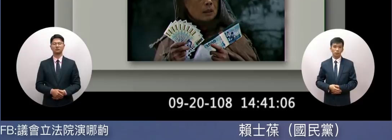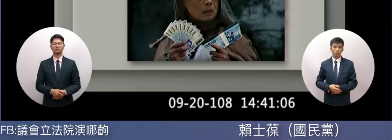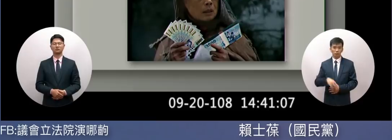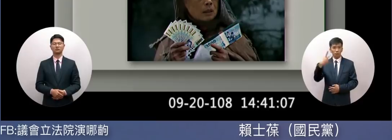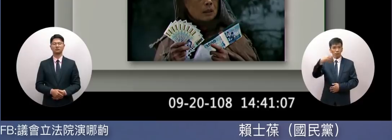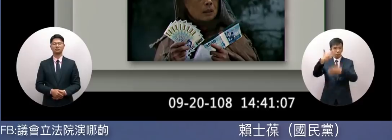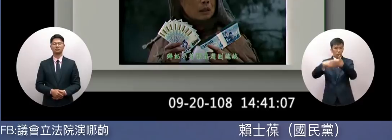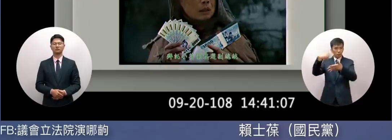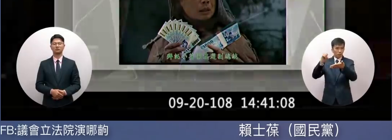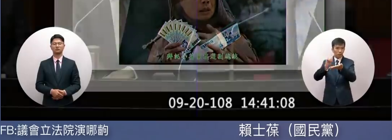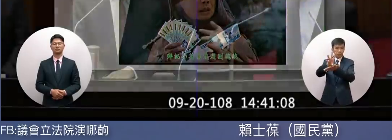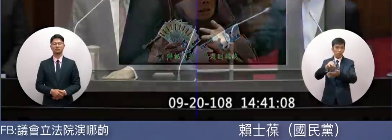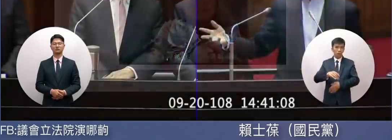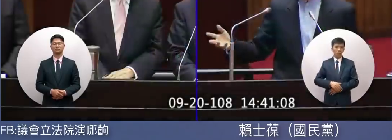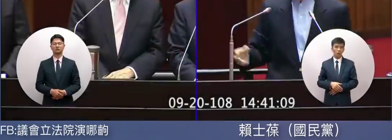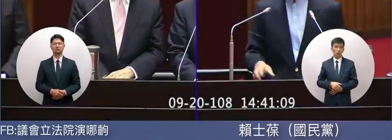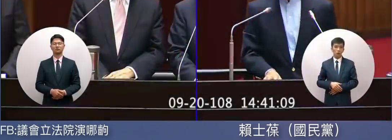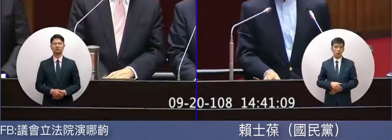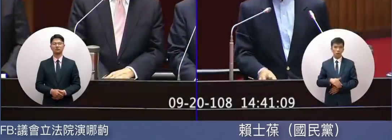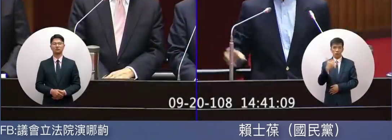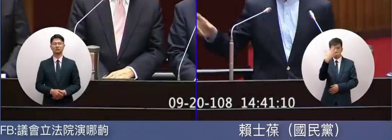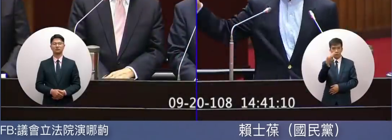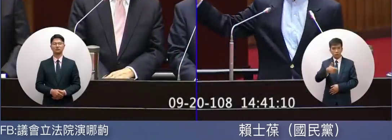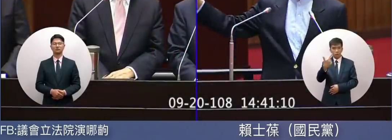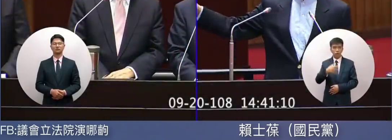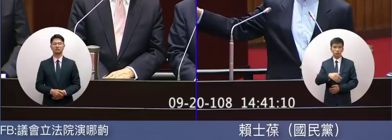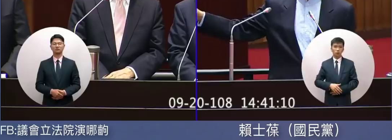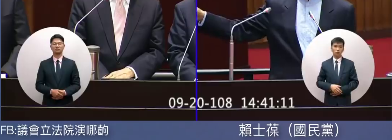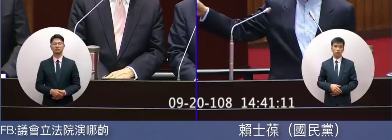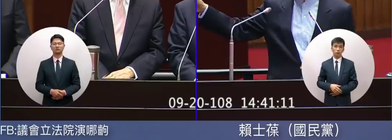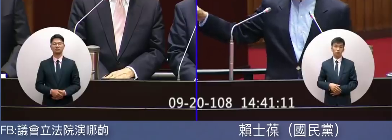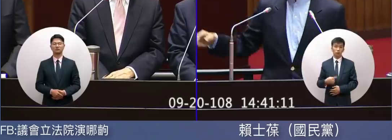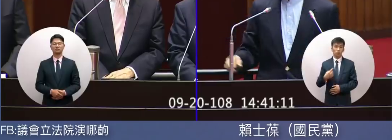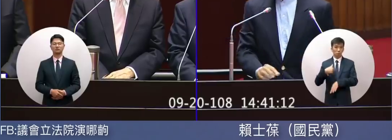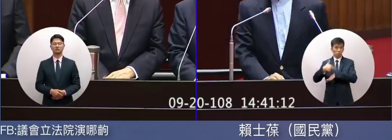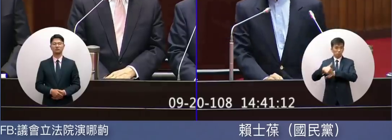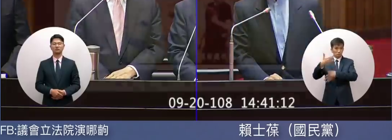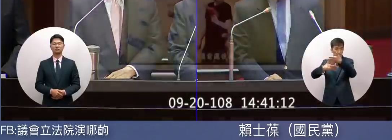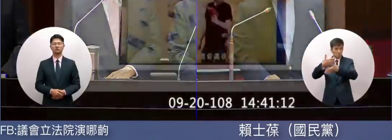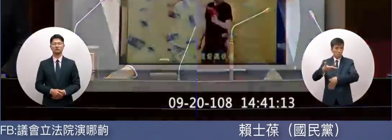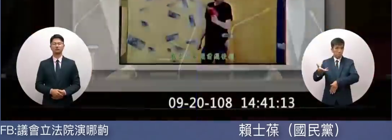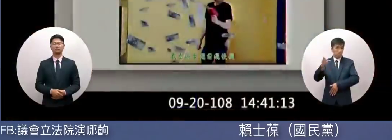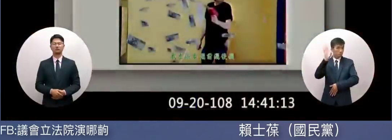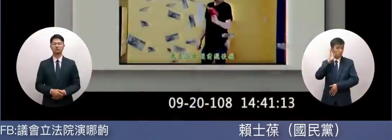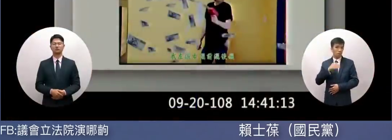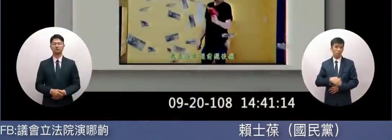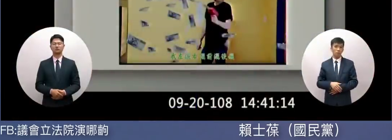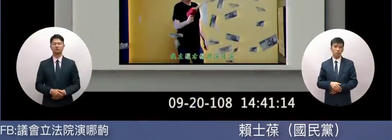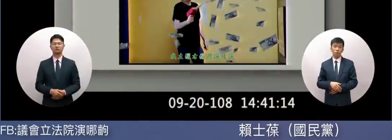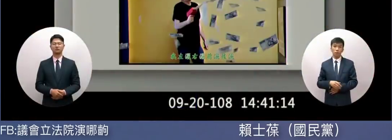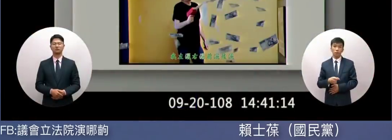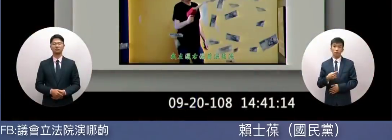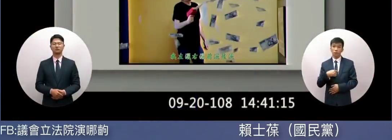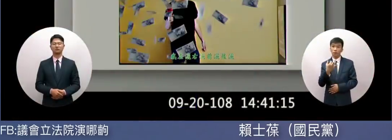你再播一次好不好？跳太快了，来，我们做了一段了，你听一下。 我左